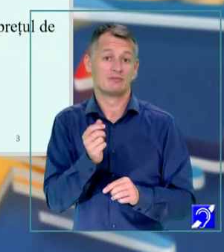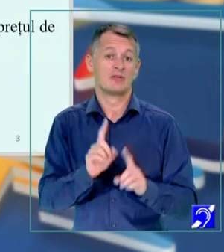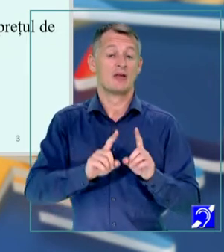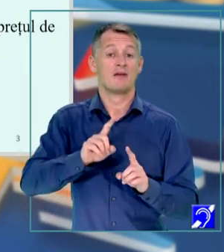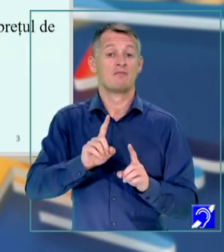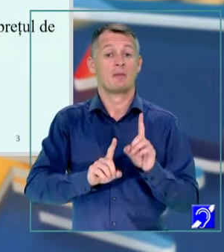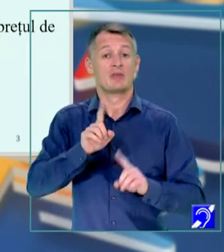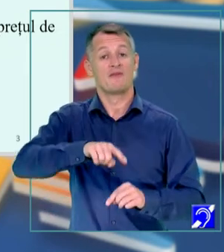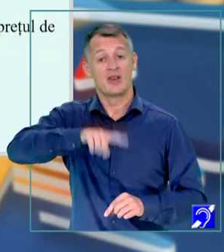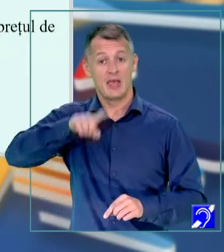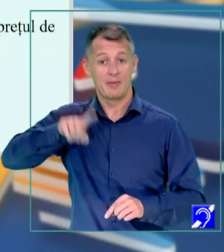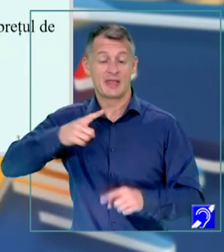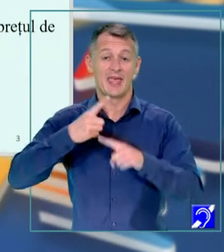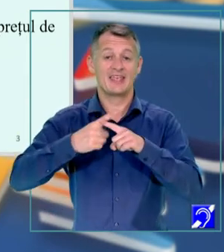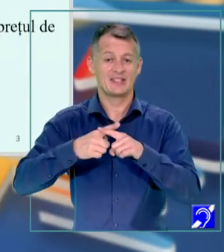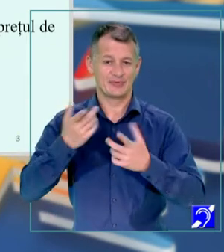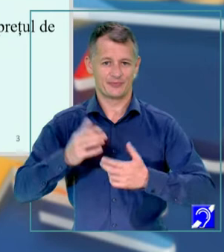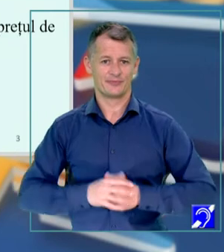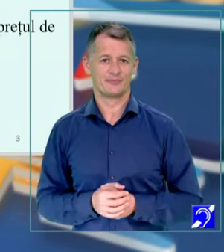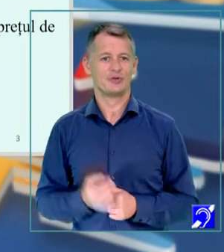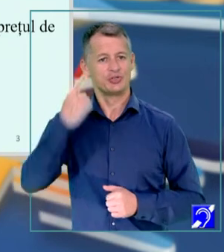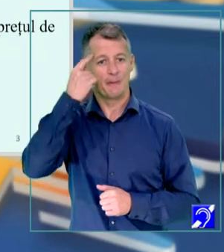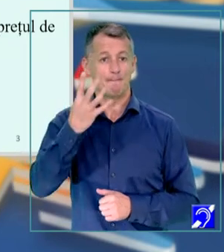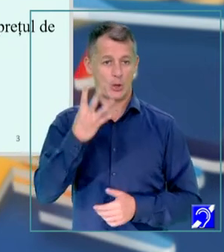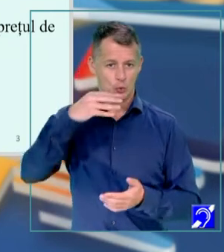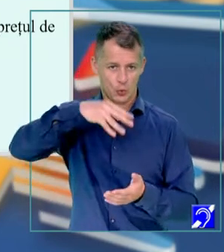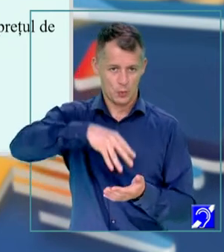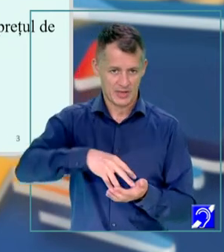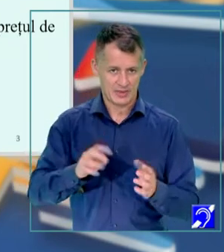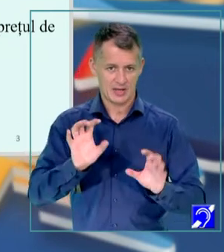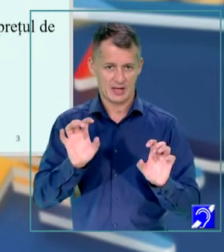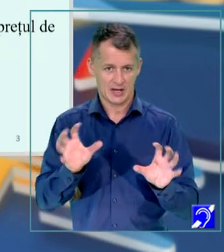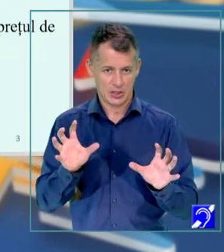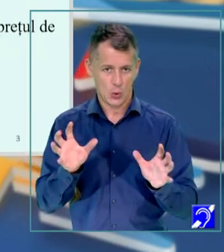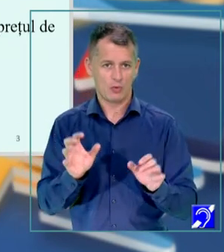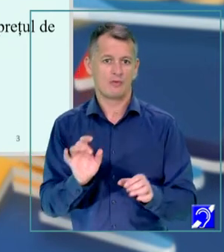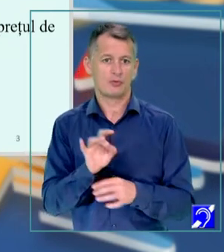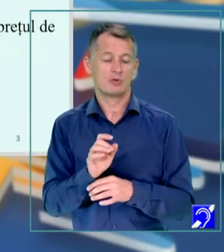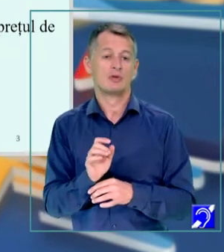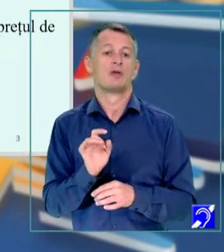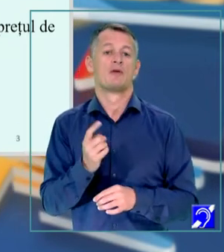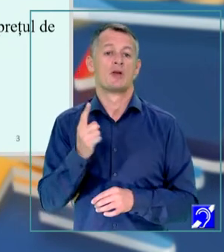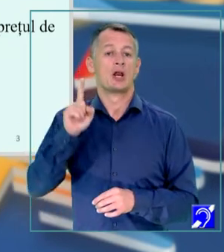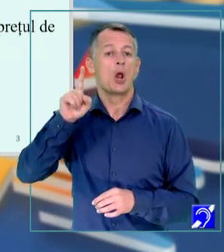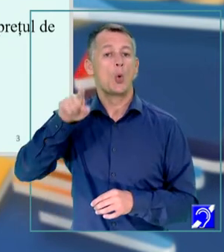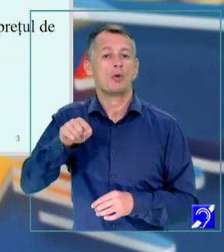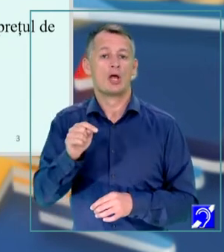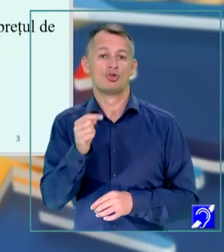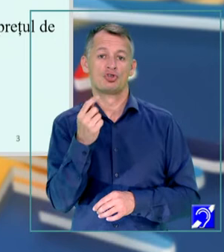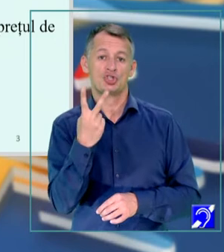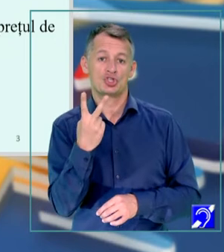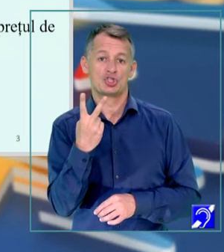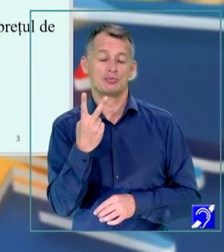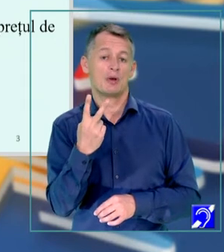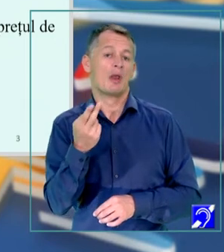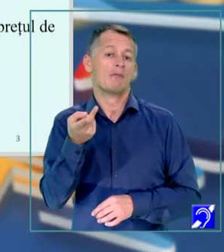de argumentul x știind că patru mii de bucăți sunt duble în fiecare lună la prețul de 5 dolari și că